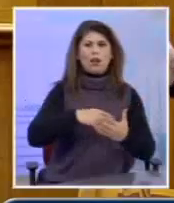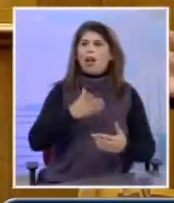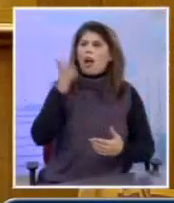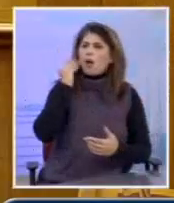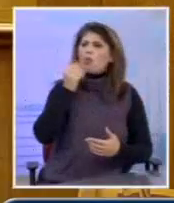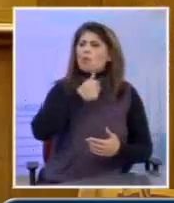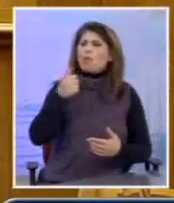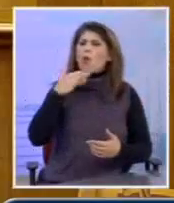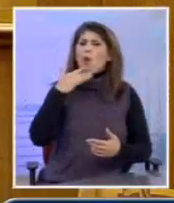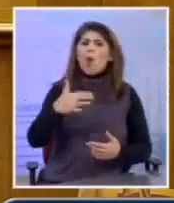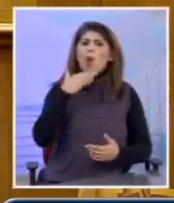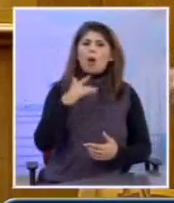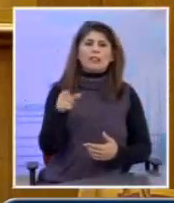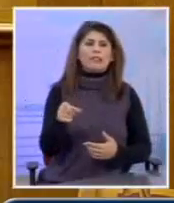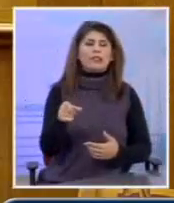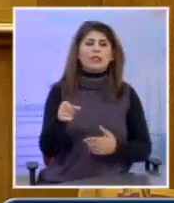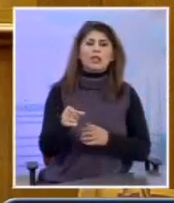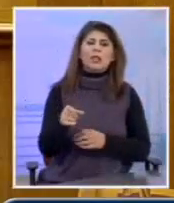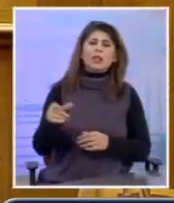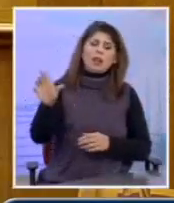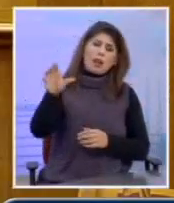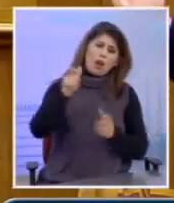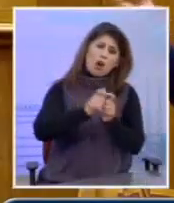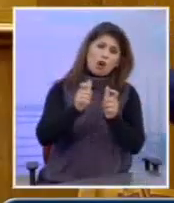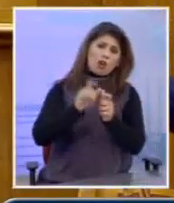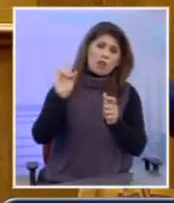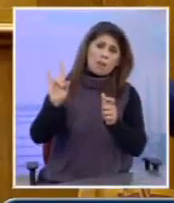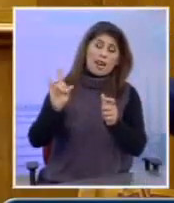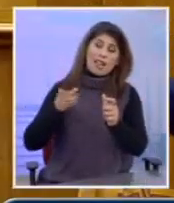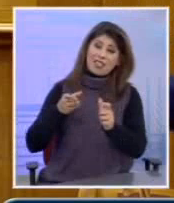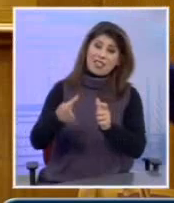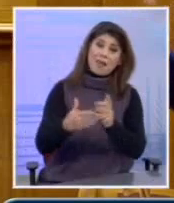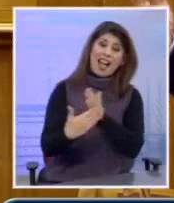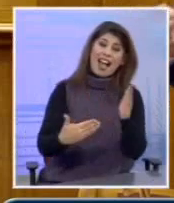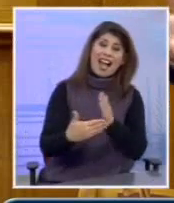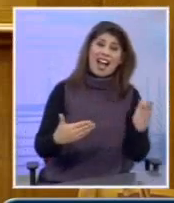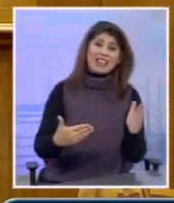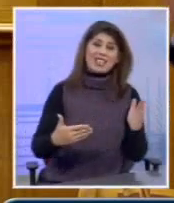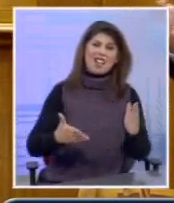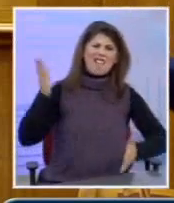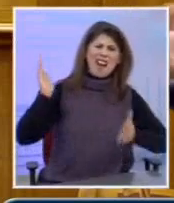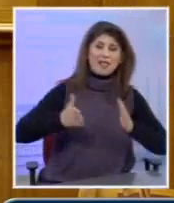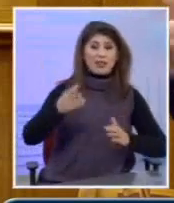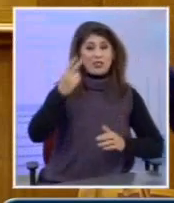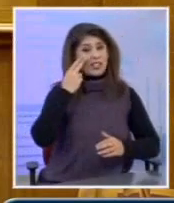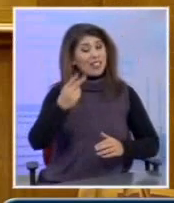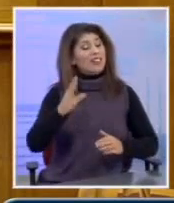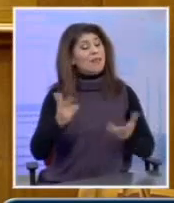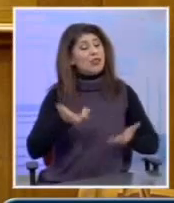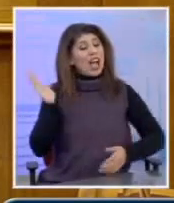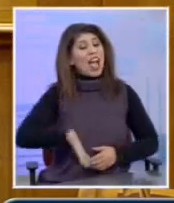ντόρος ότι εκεί θα πάνε οι βάρβαροι αριστεροί, θα δείτε τώρα πώς δέρνει η αριστερά, λέγαν